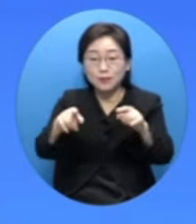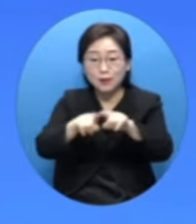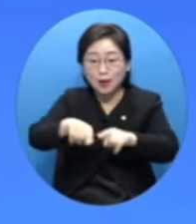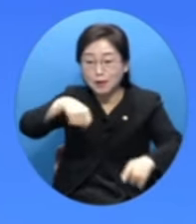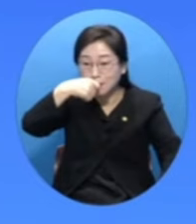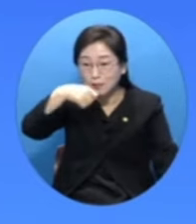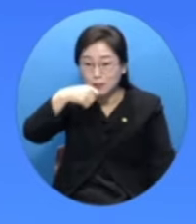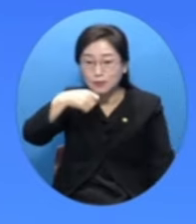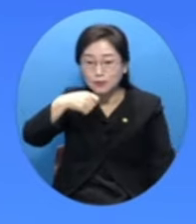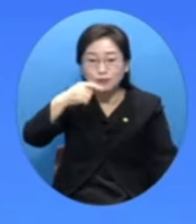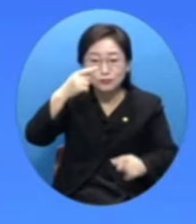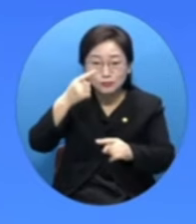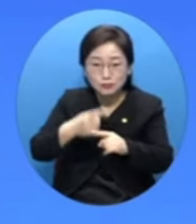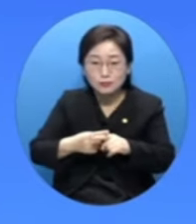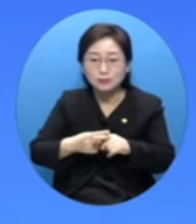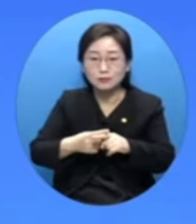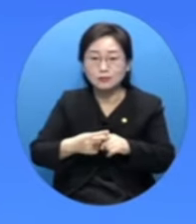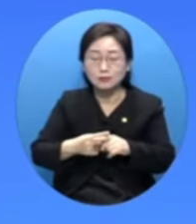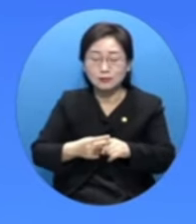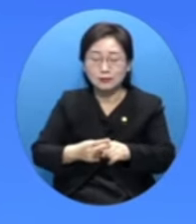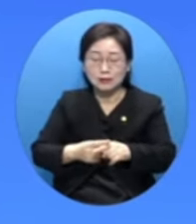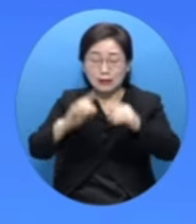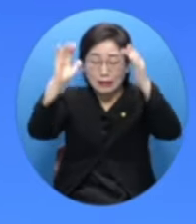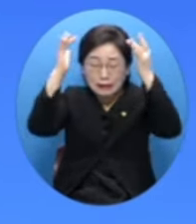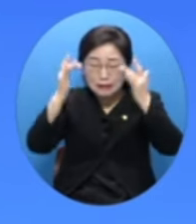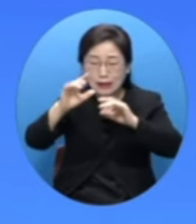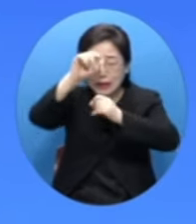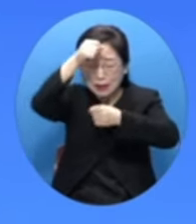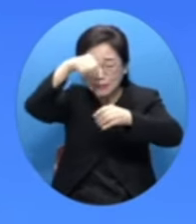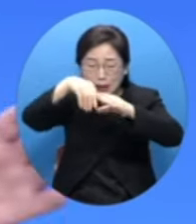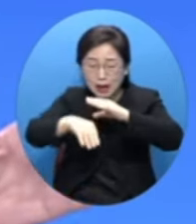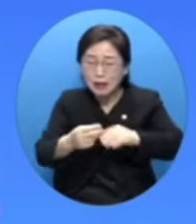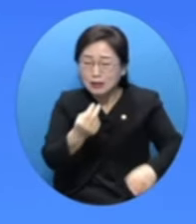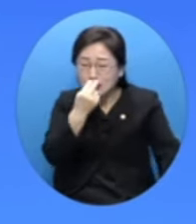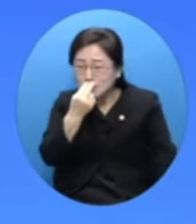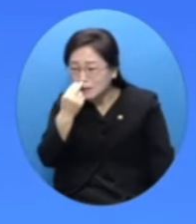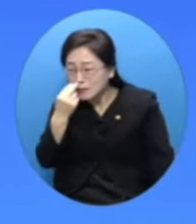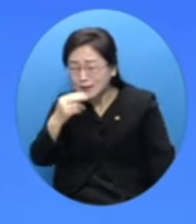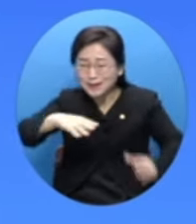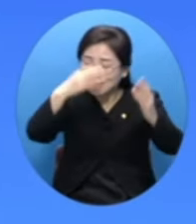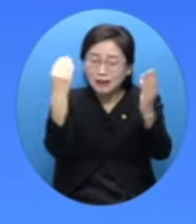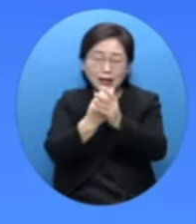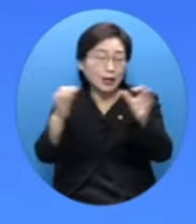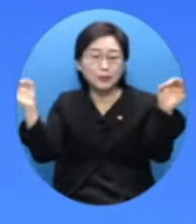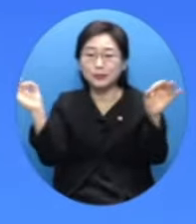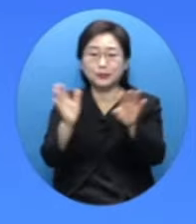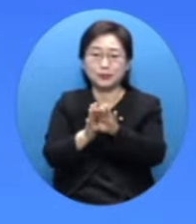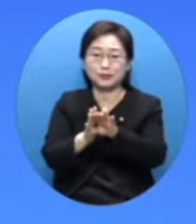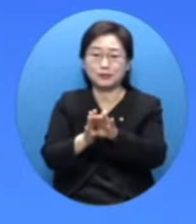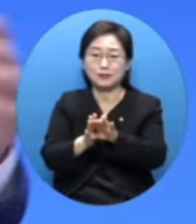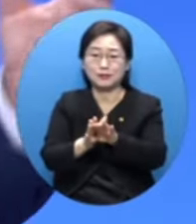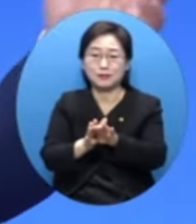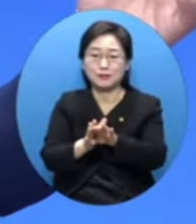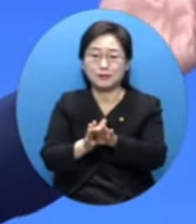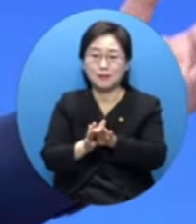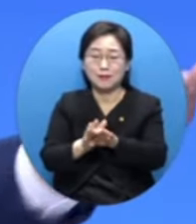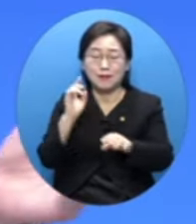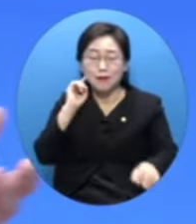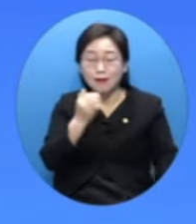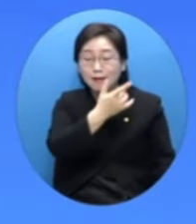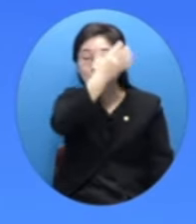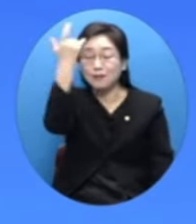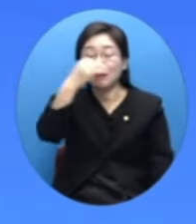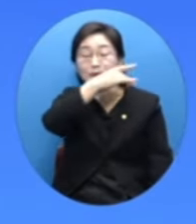하는데 땀 냄새, 발 냄새, 모든 냄새를 싹 다 덮어버리고 아름다운 향기가 가득